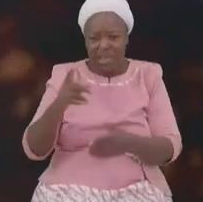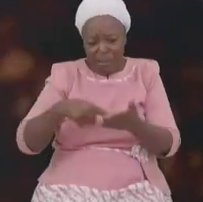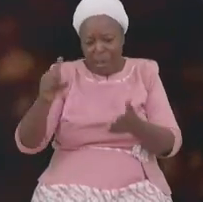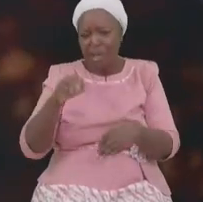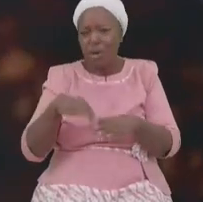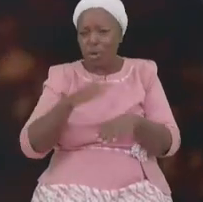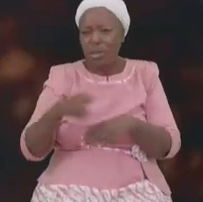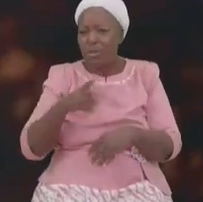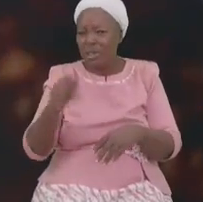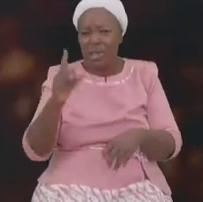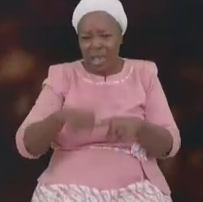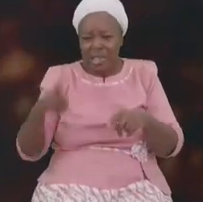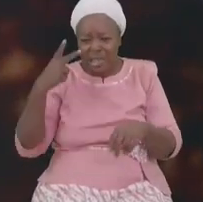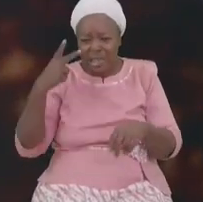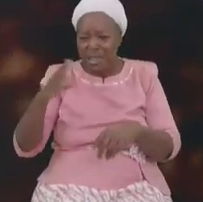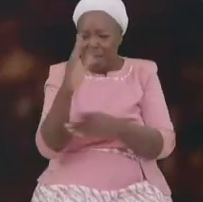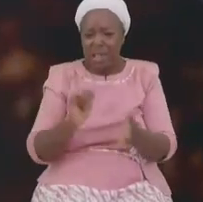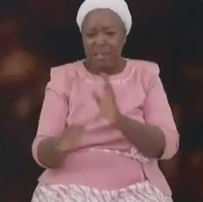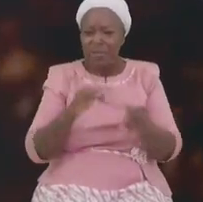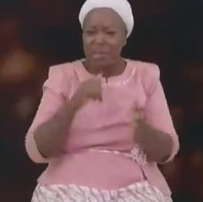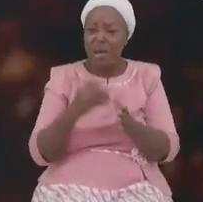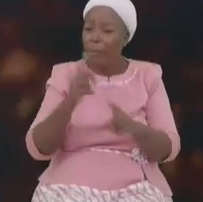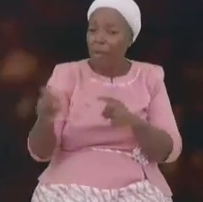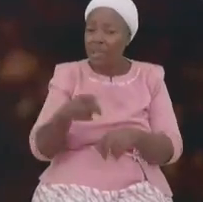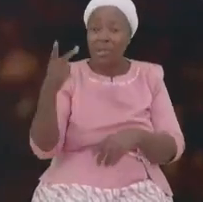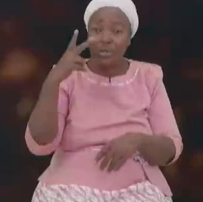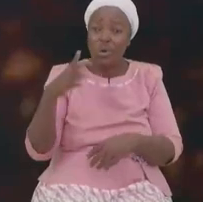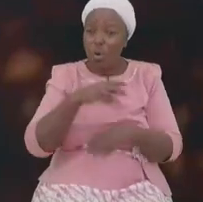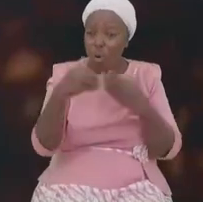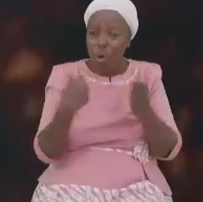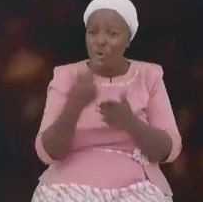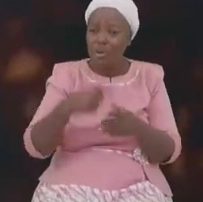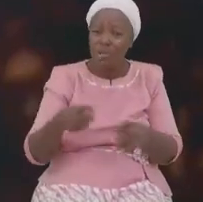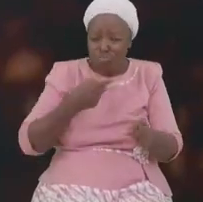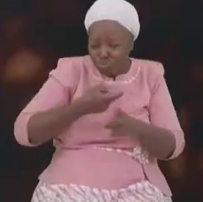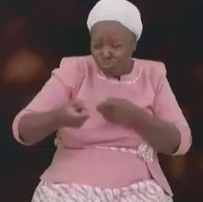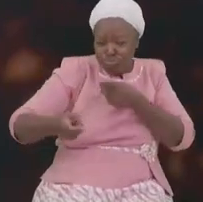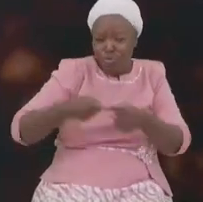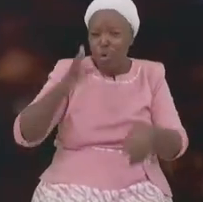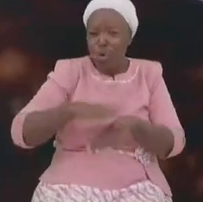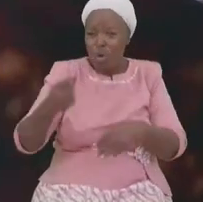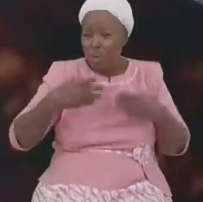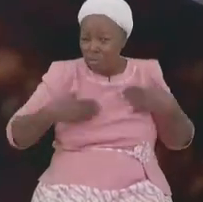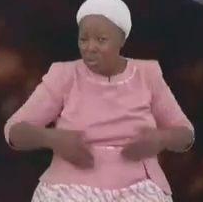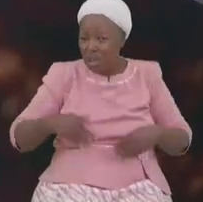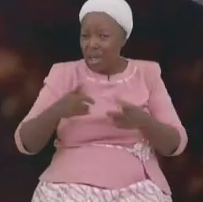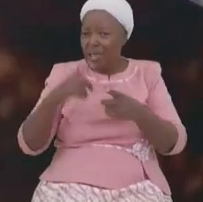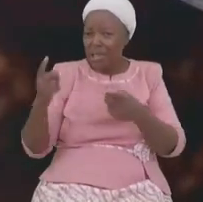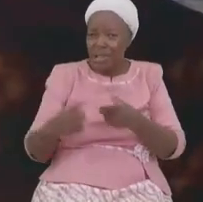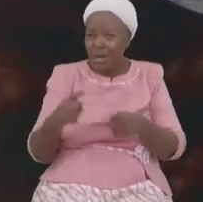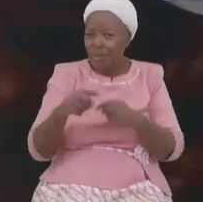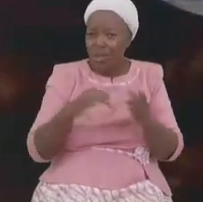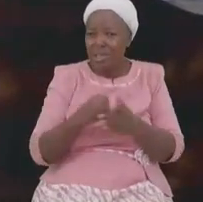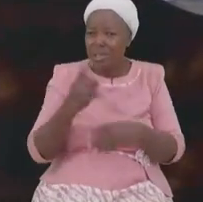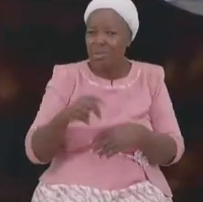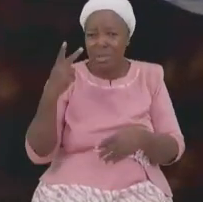voient pas les mains qui le font, mais on voit les marques qu'on fait sur leur corps. Et quand c'est fait fraîchement, vous voyez le